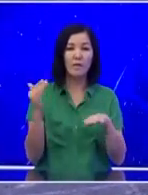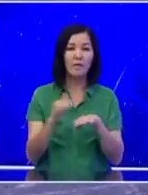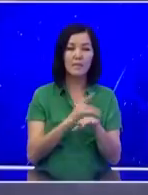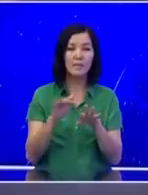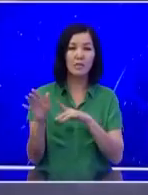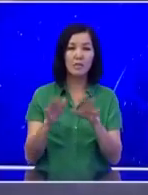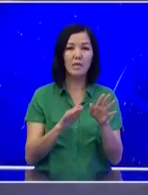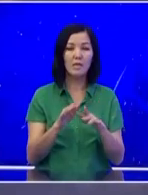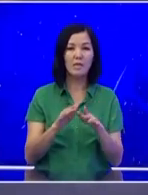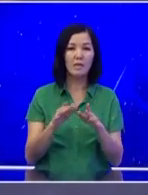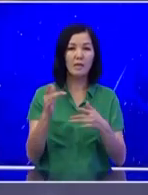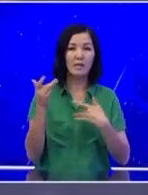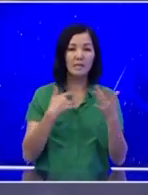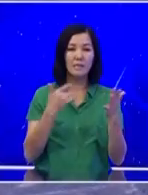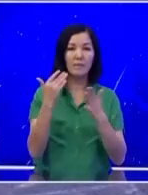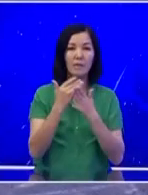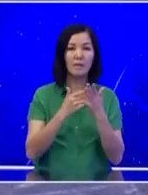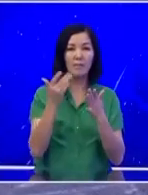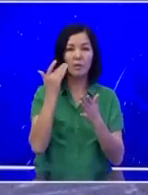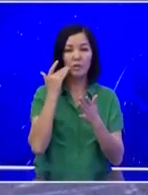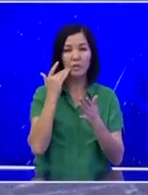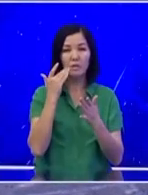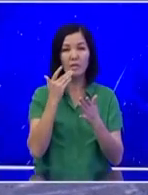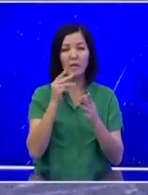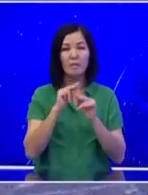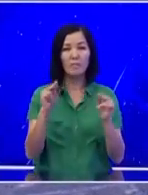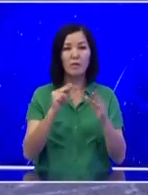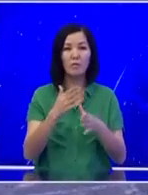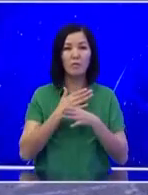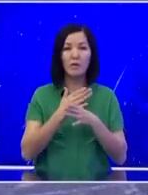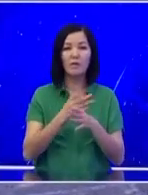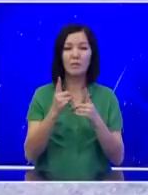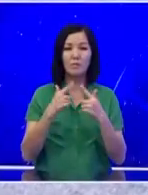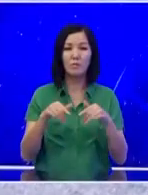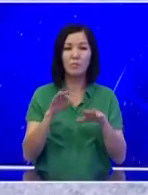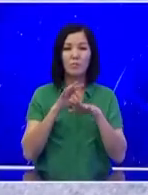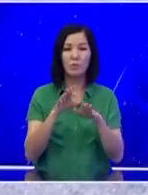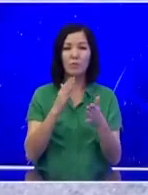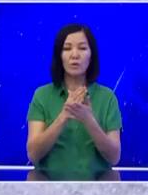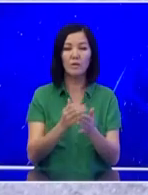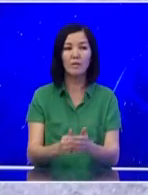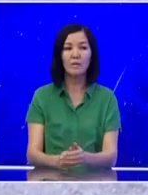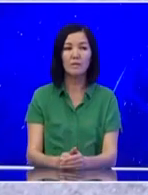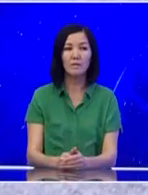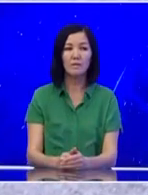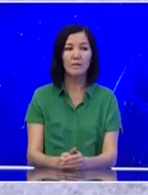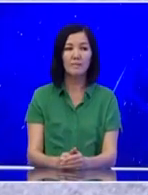іс-шаралар, жаңағы концерттік программаларымыз педагогтарымыздың арқасында үнемі өтіп отырады.